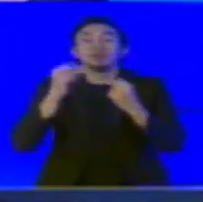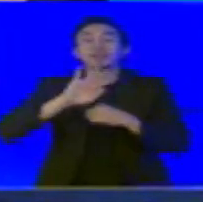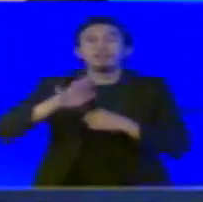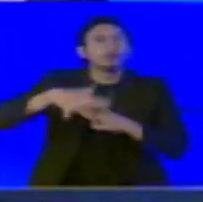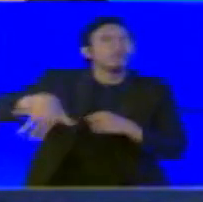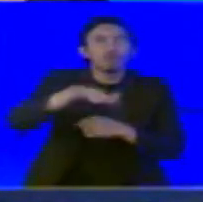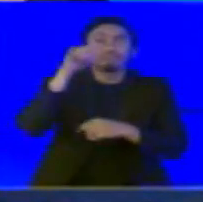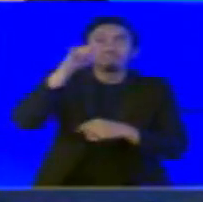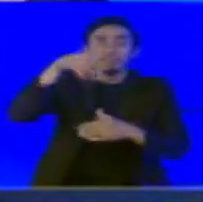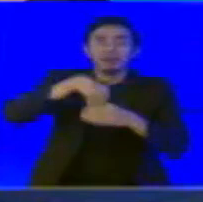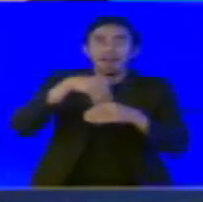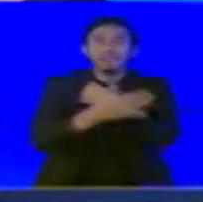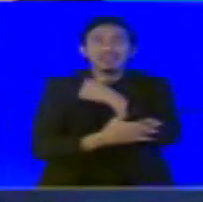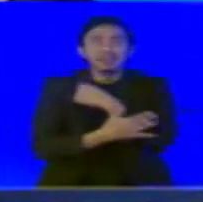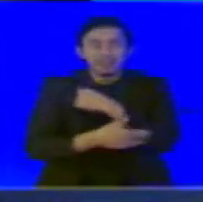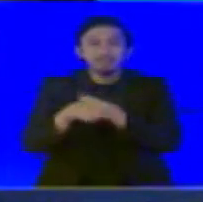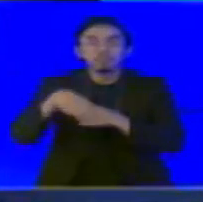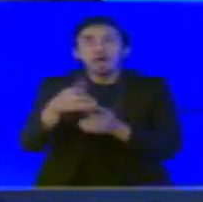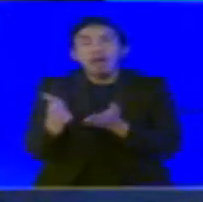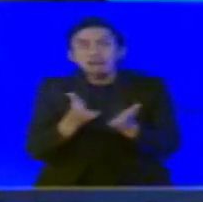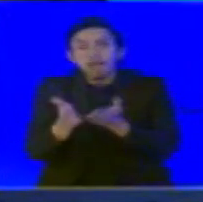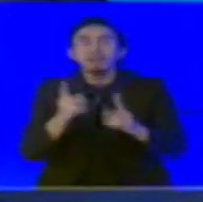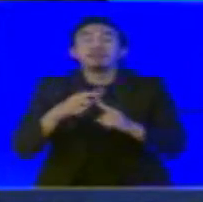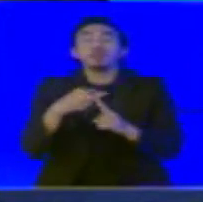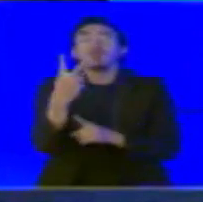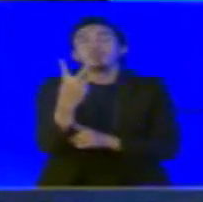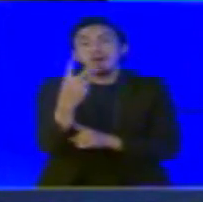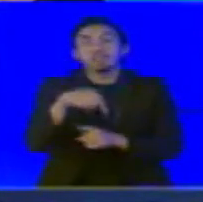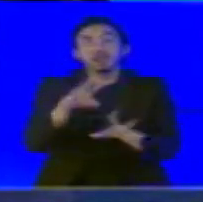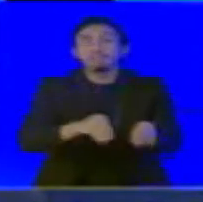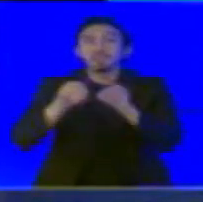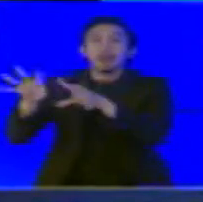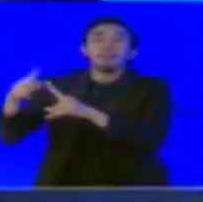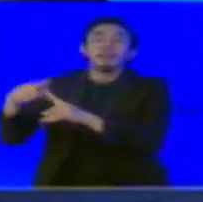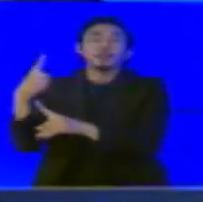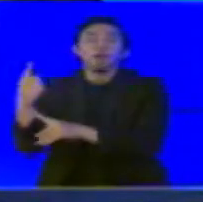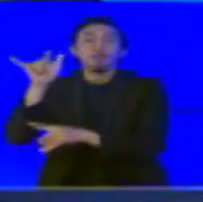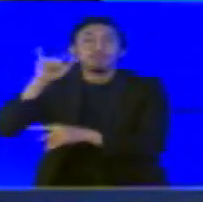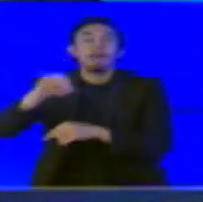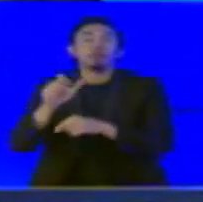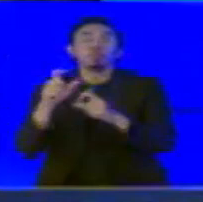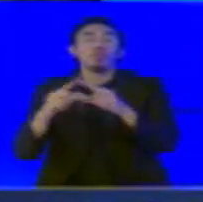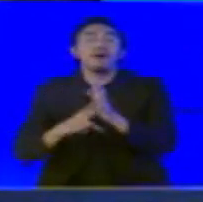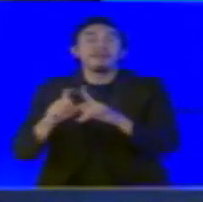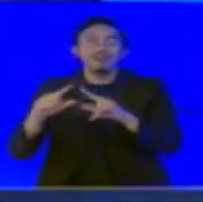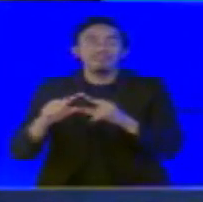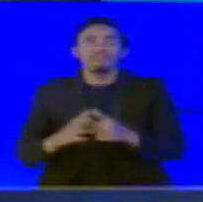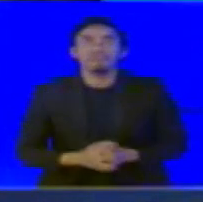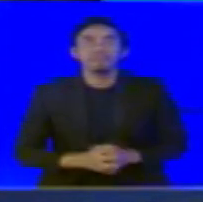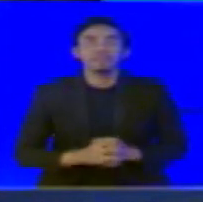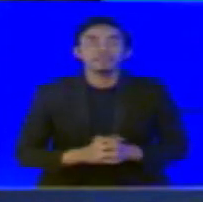penerbangan domestik yang sebelumnya dilayani melalui Terminal 2 kini dipindahkan dan difokuskan di Terminal 1 Bandara Juanda.